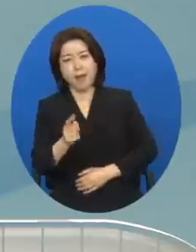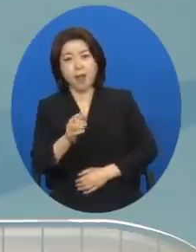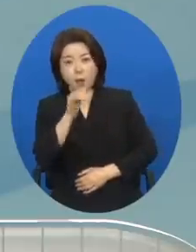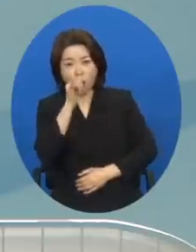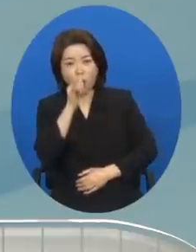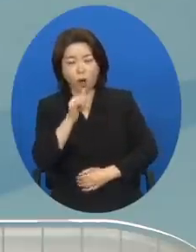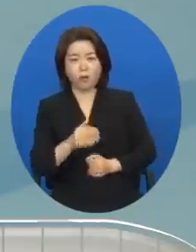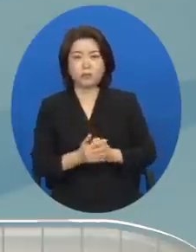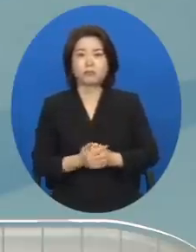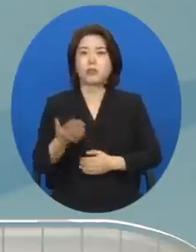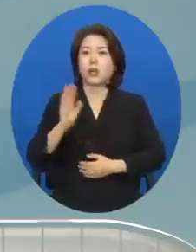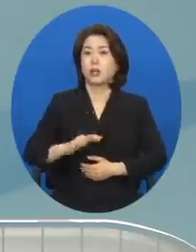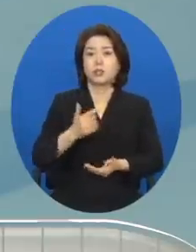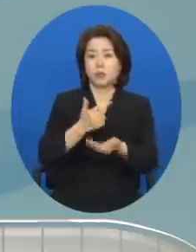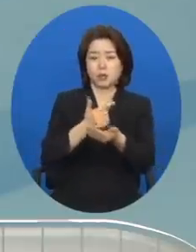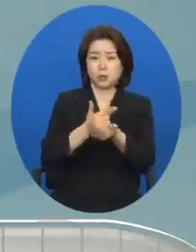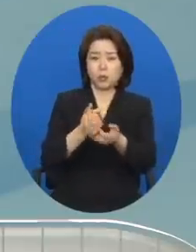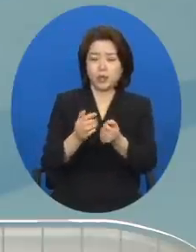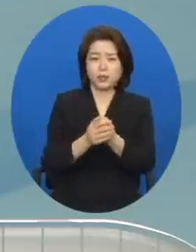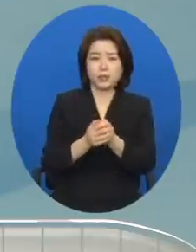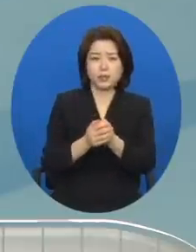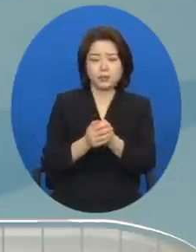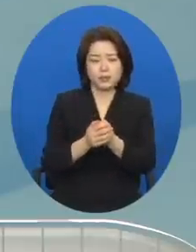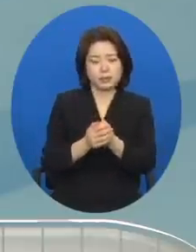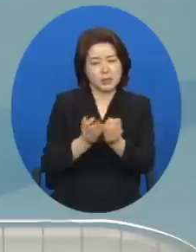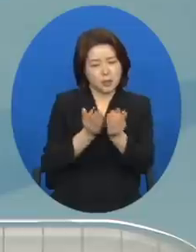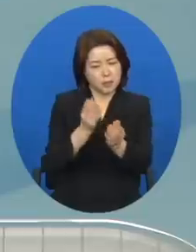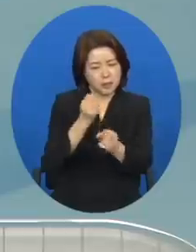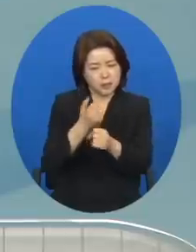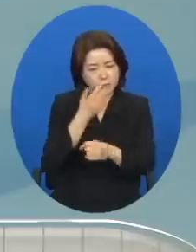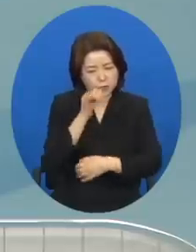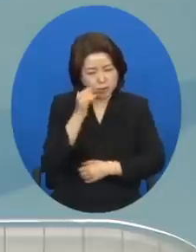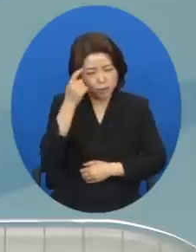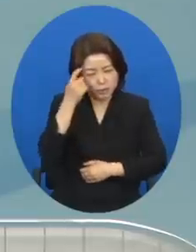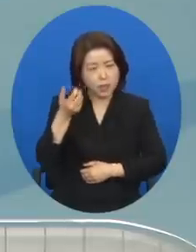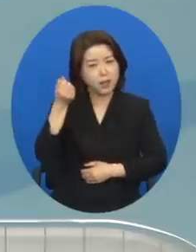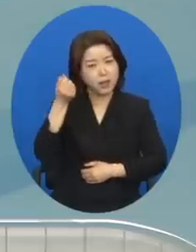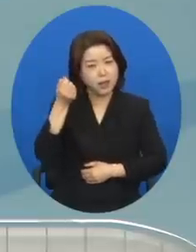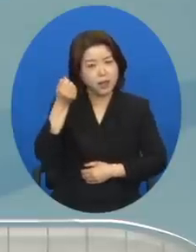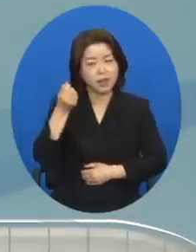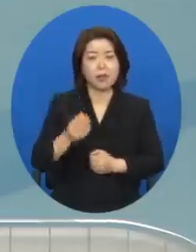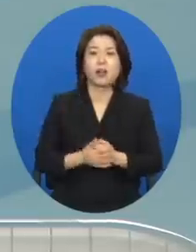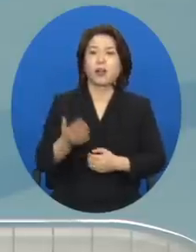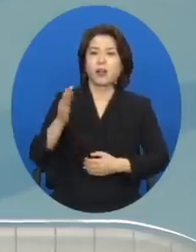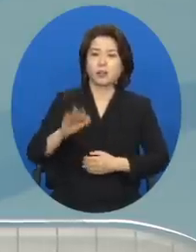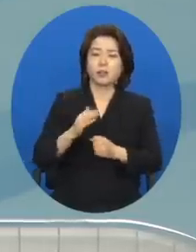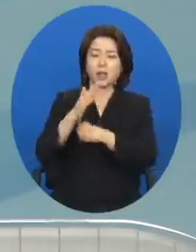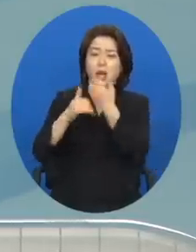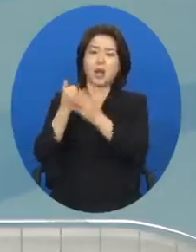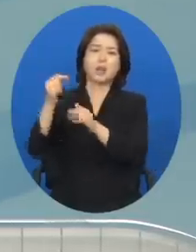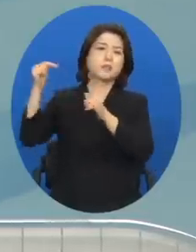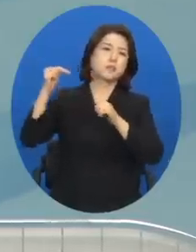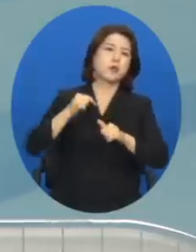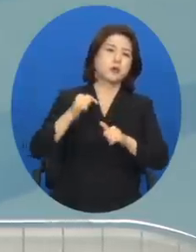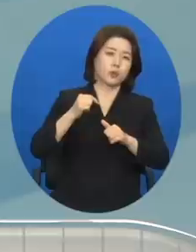노아는 지을 수 있다고 생각했을까요? 그런데 하나님이